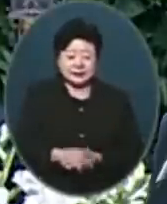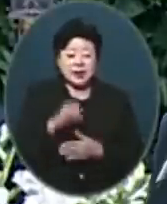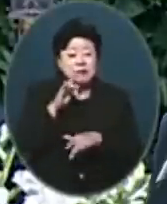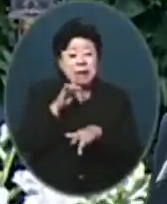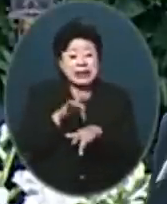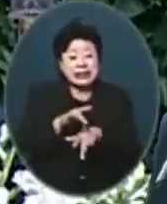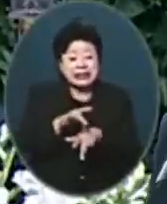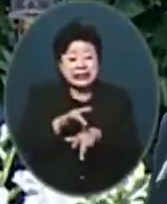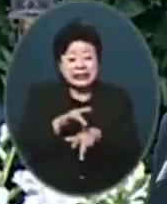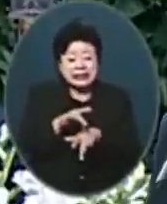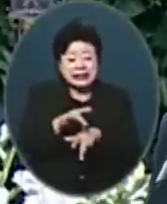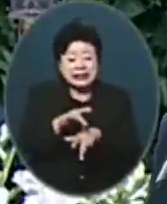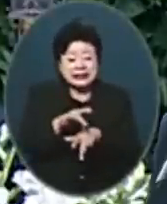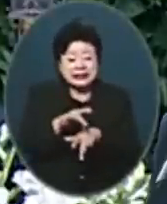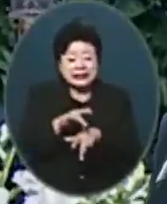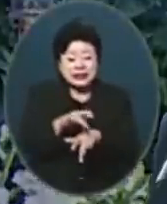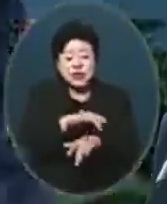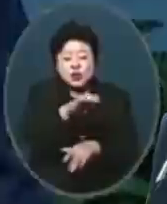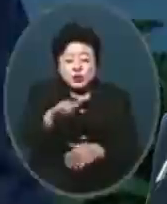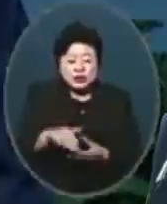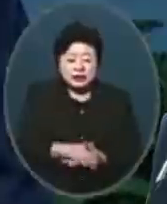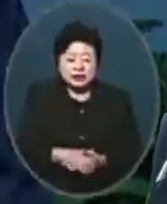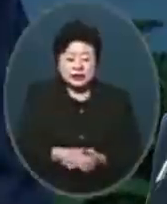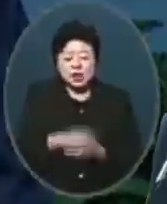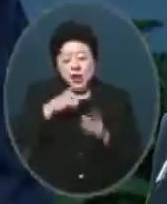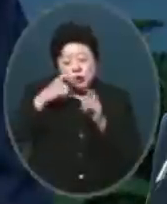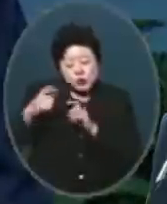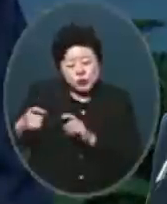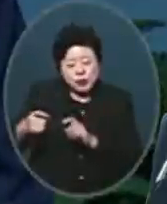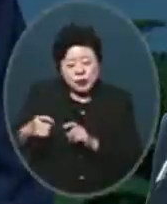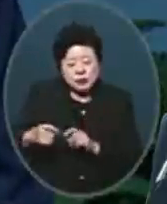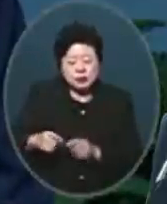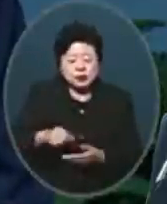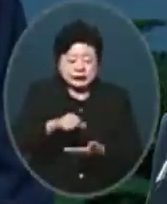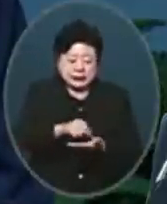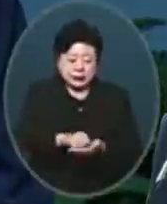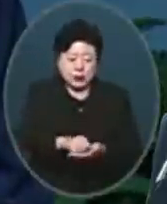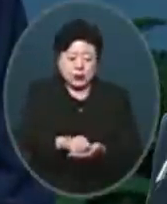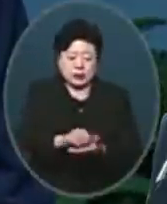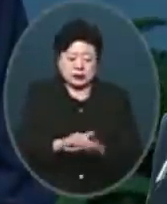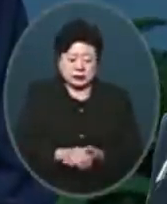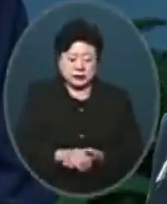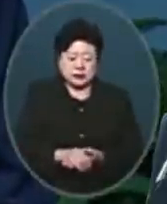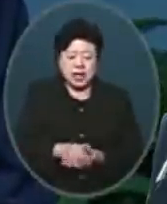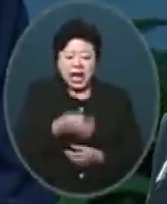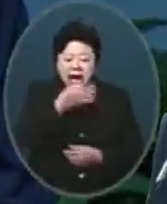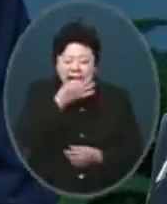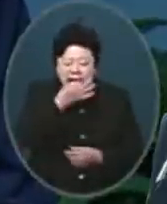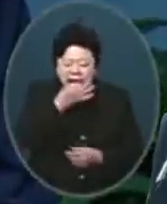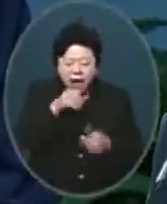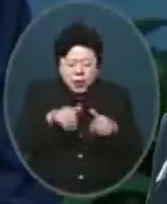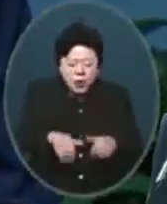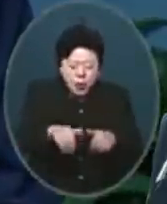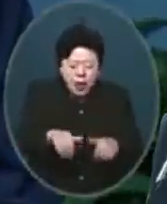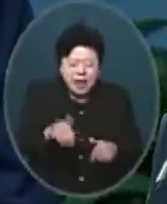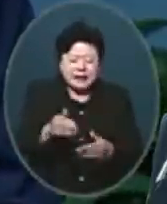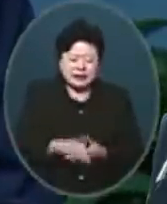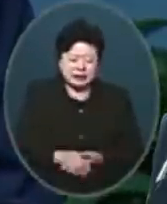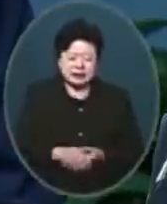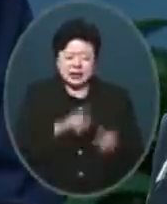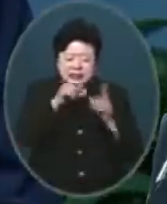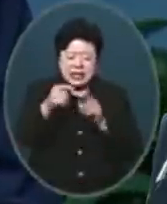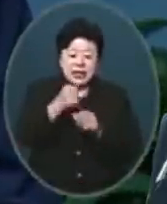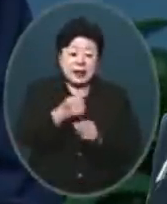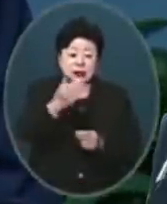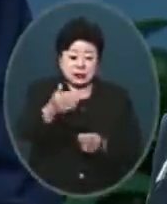마귀가 우리를 유혹해서 손을 잡고서 탐욕의 노예가 되어서 살게